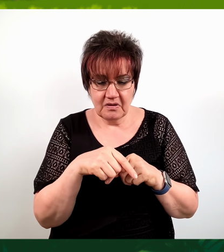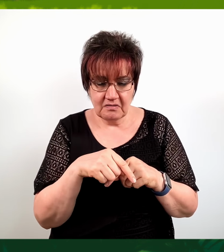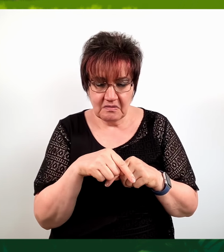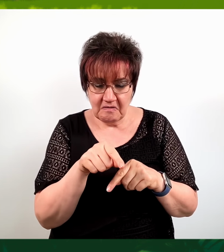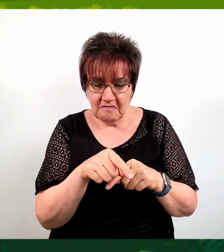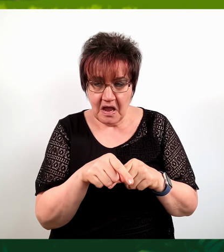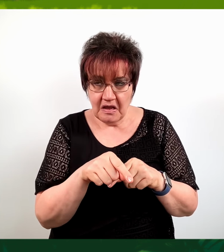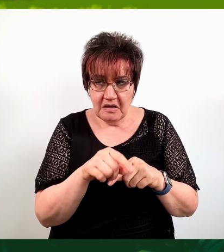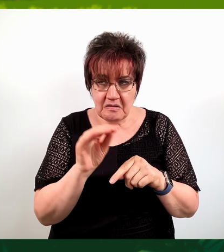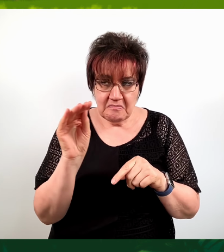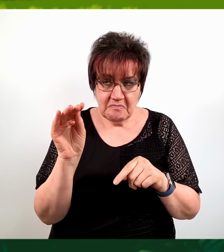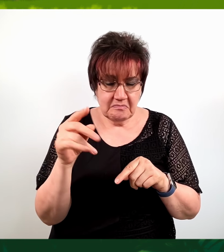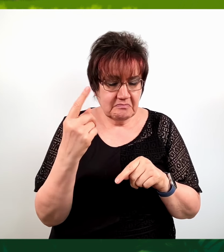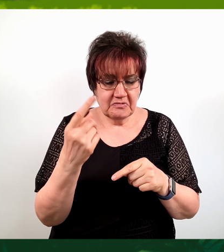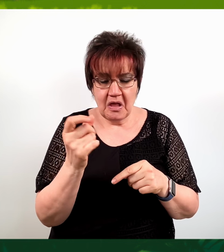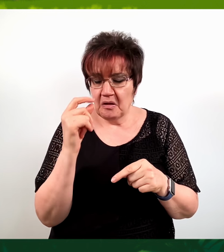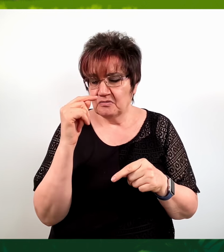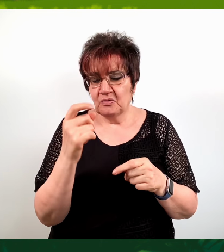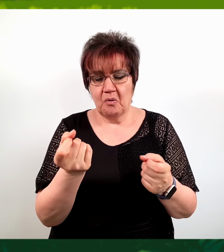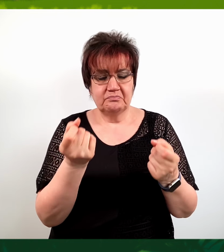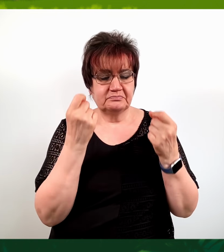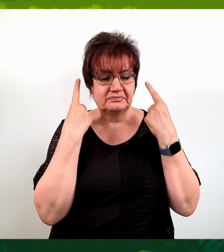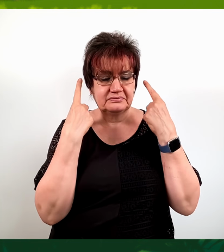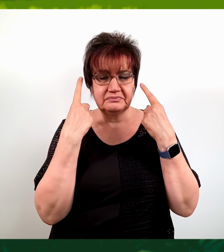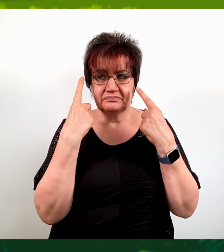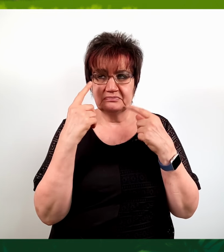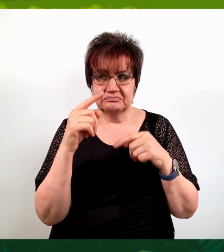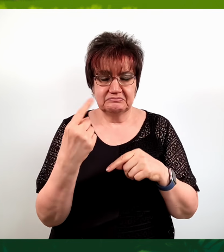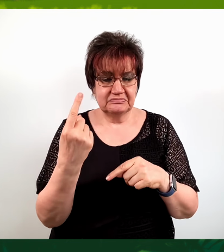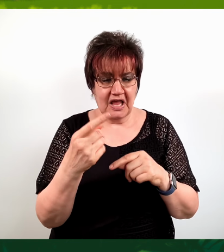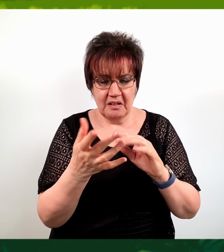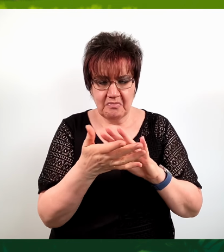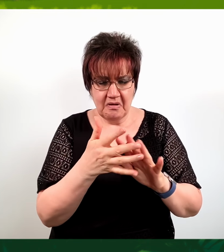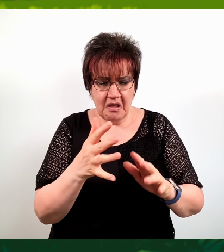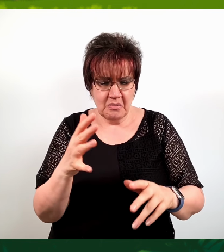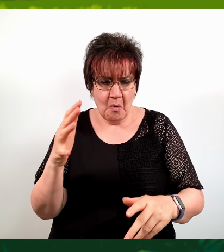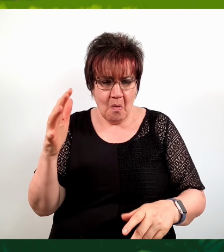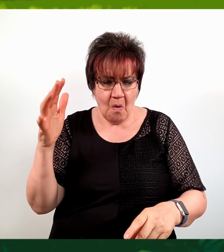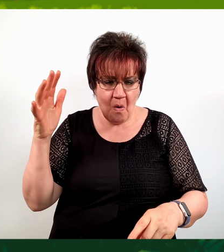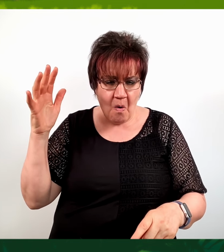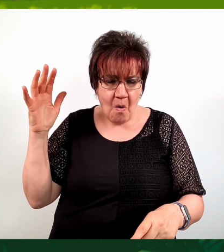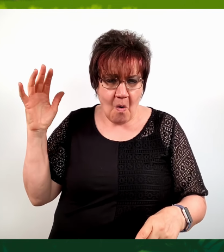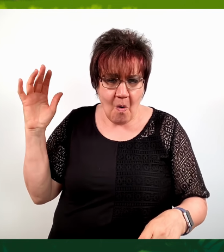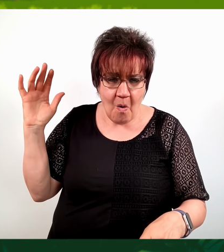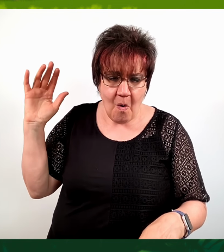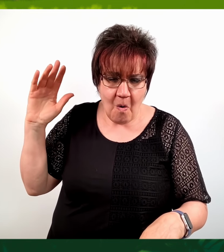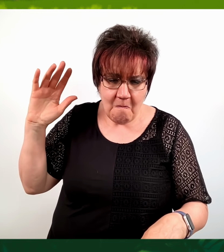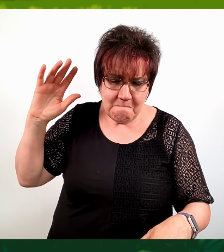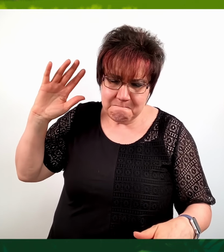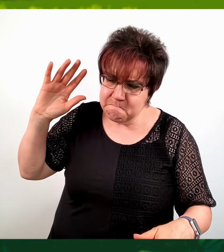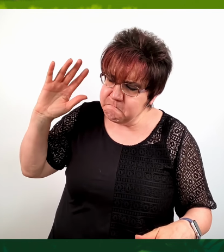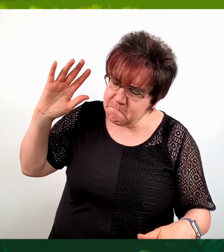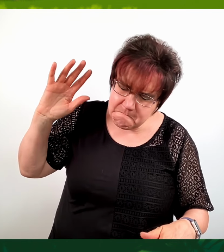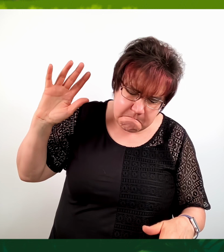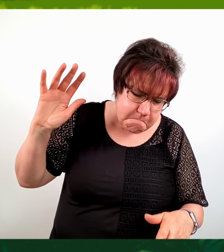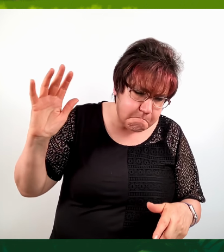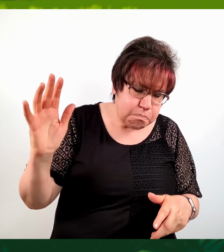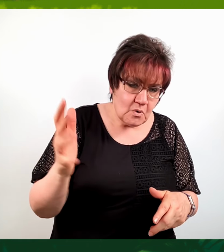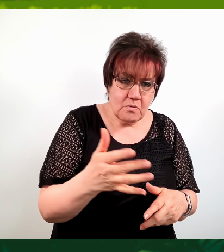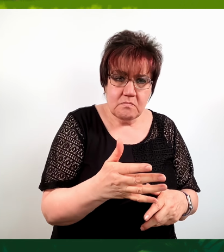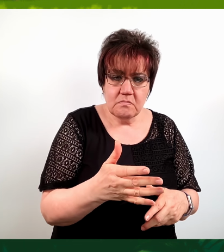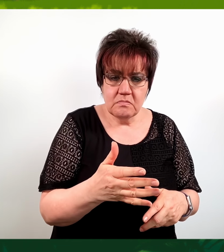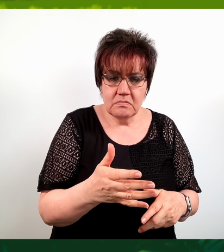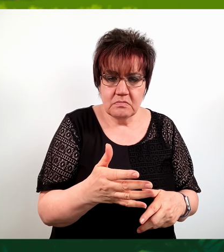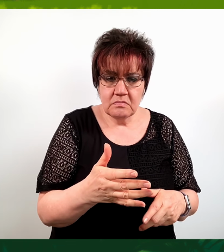nicht die Worte, die der Zwerg von sich rief. Er hob seine Tatze und mit einem einzigen Schlag